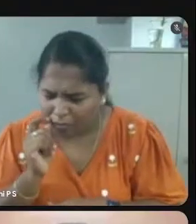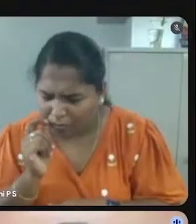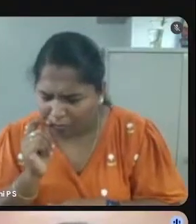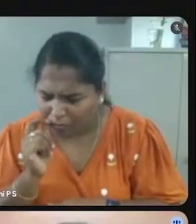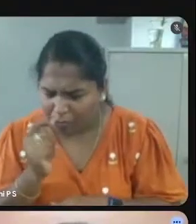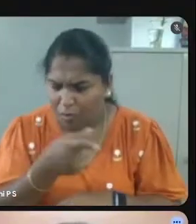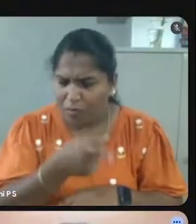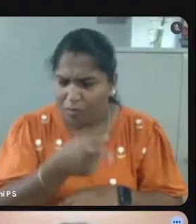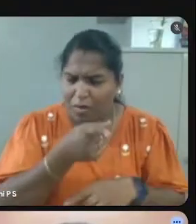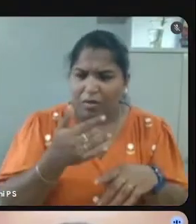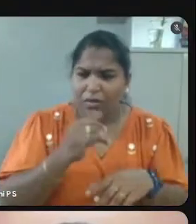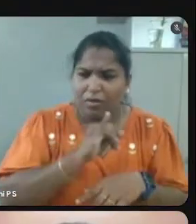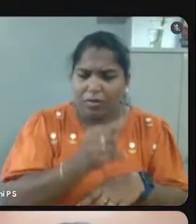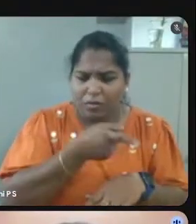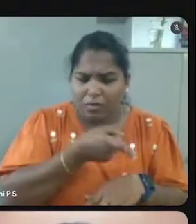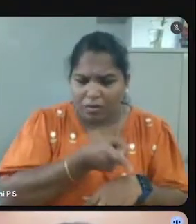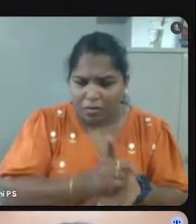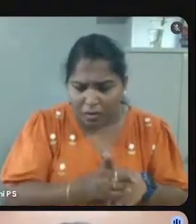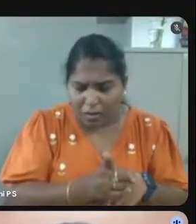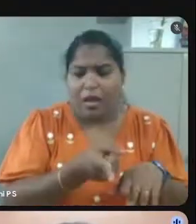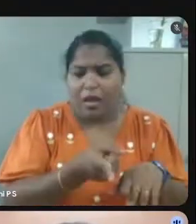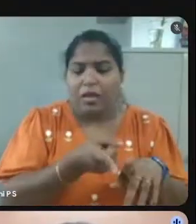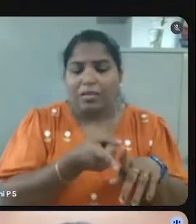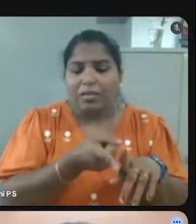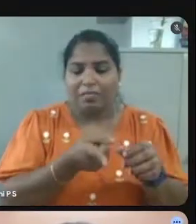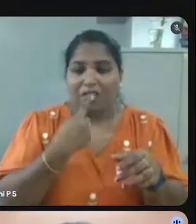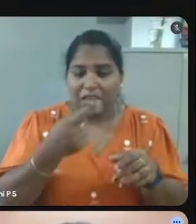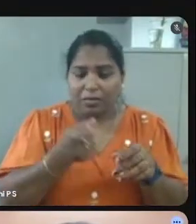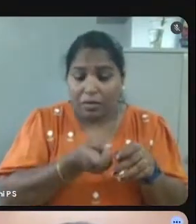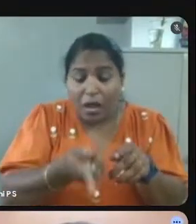ഇരിക്കെ അവർക്കത് നിർത്തിവെക്കേണ്ട ഒരു അവസ്ഥ വരികയോ, അല്ലെങ്കിൽ